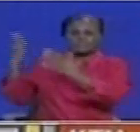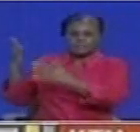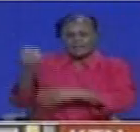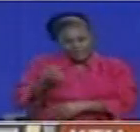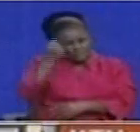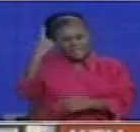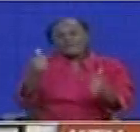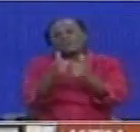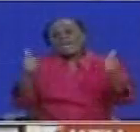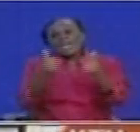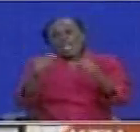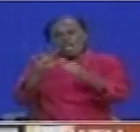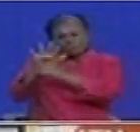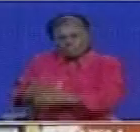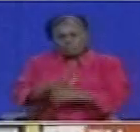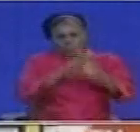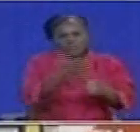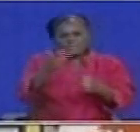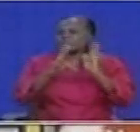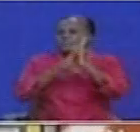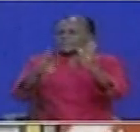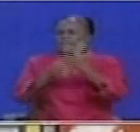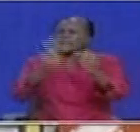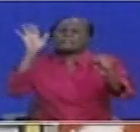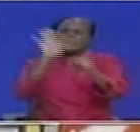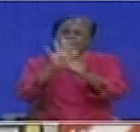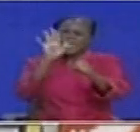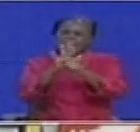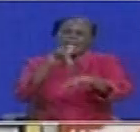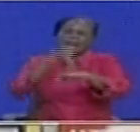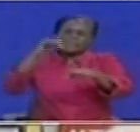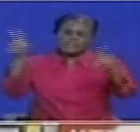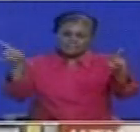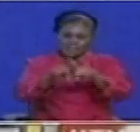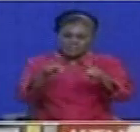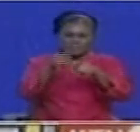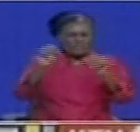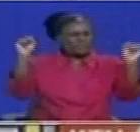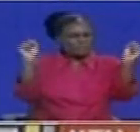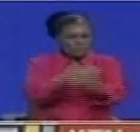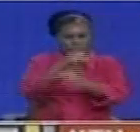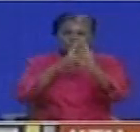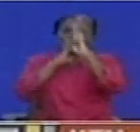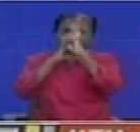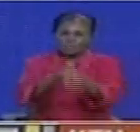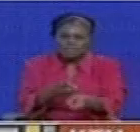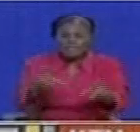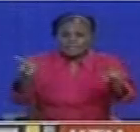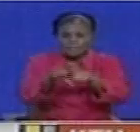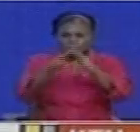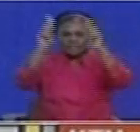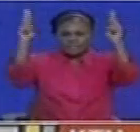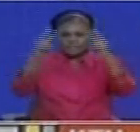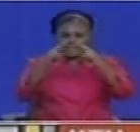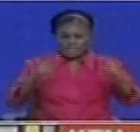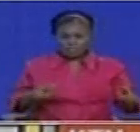dhulma alizofanyiwa na kuwakilisha wengine wengi waliodhulumiwa na hata kushindwa kuripoti. Huku kulingana na shirika la kimataifa